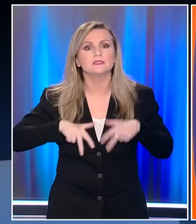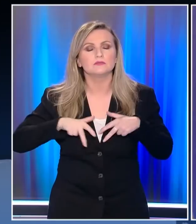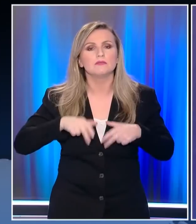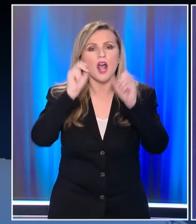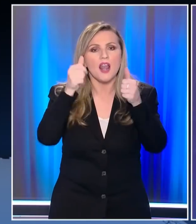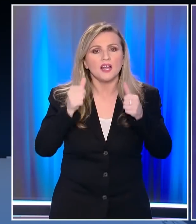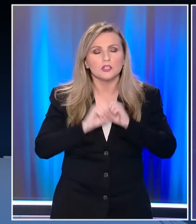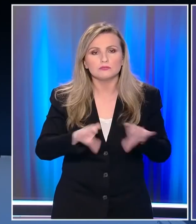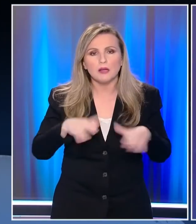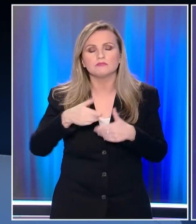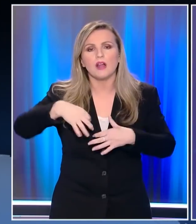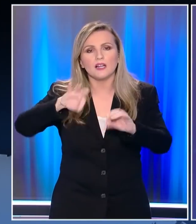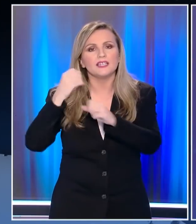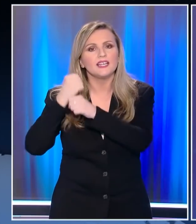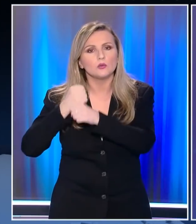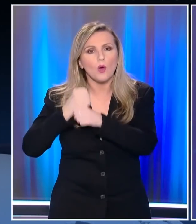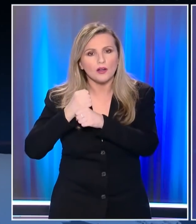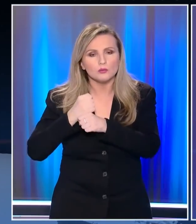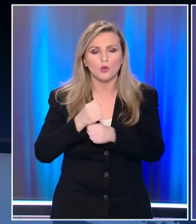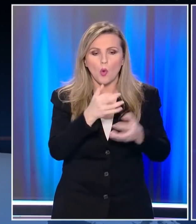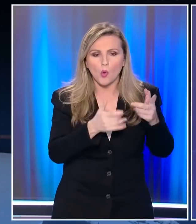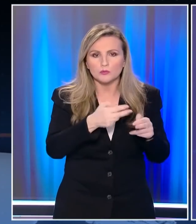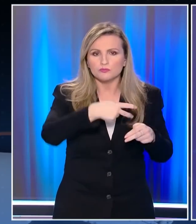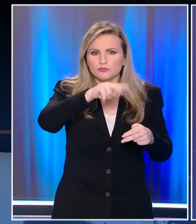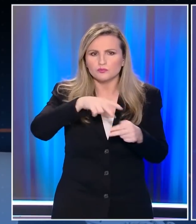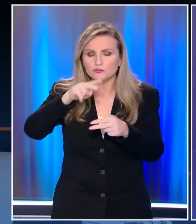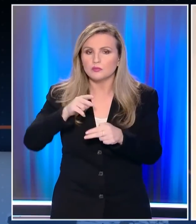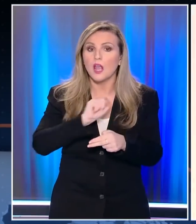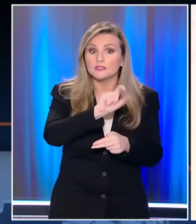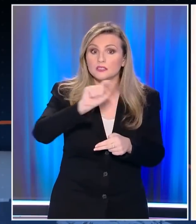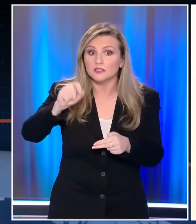Ιανουάριο. Φουσκωμένα ποσά φτάνουν ακόμα και σε κλειστές επιχειρήσεις.